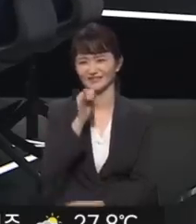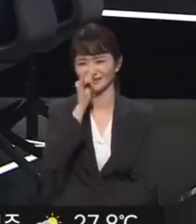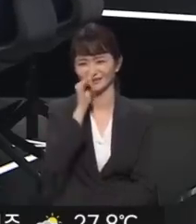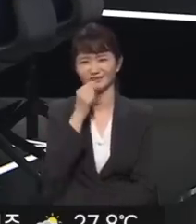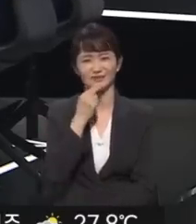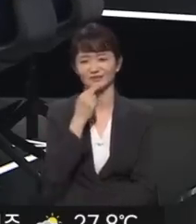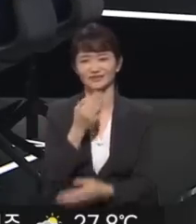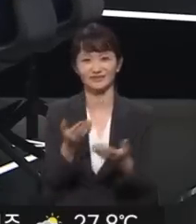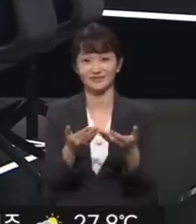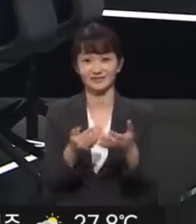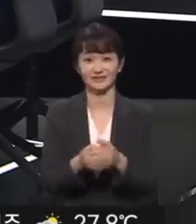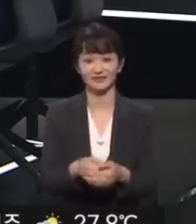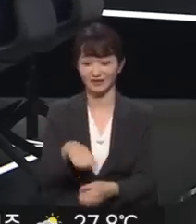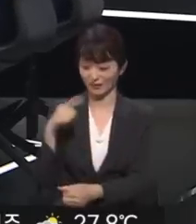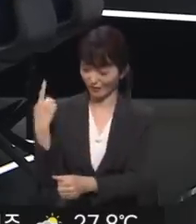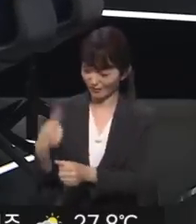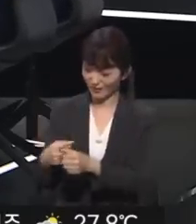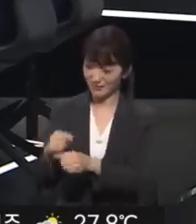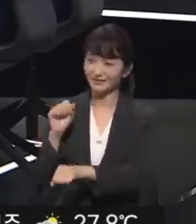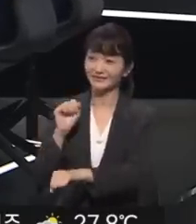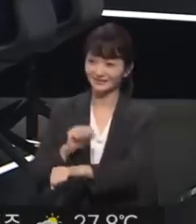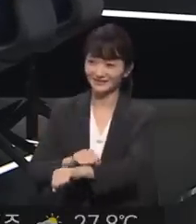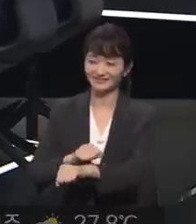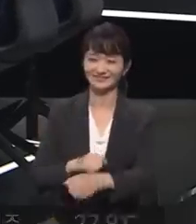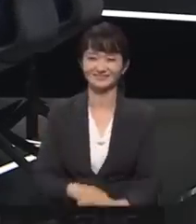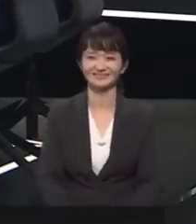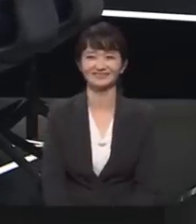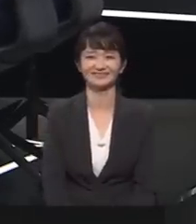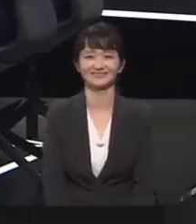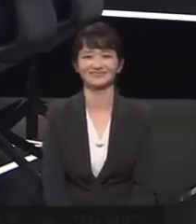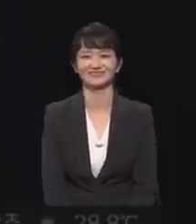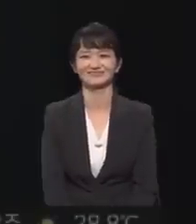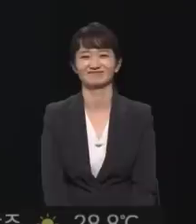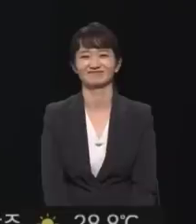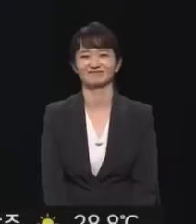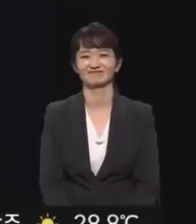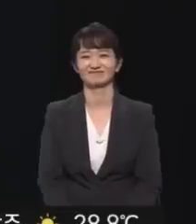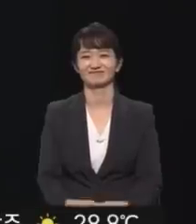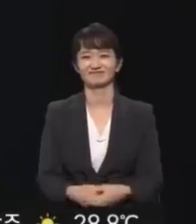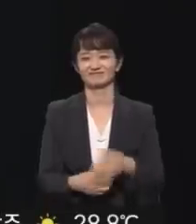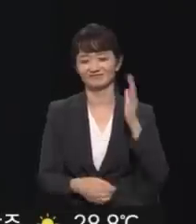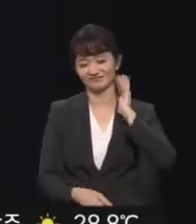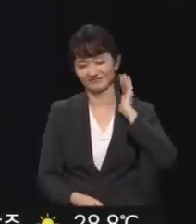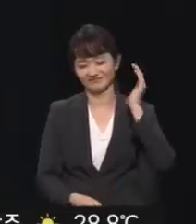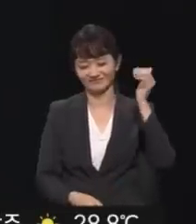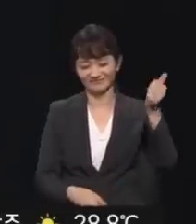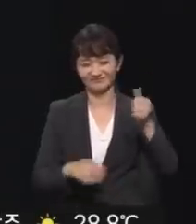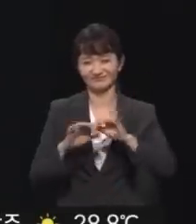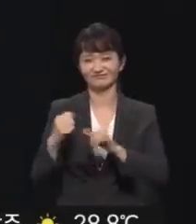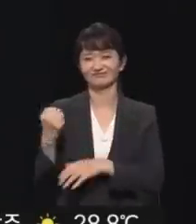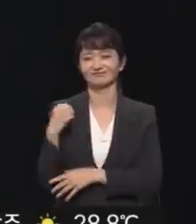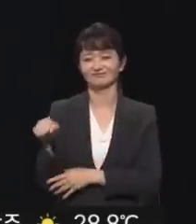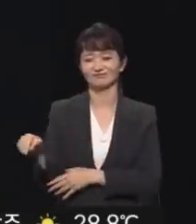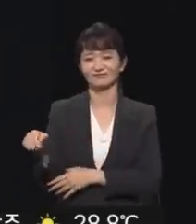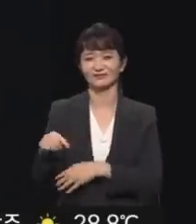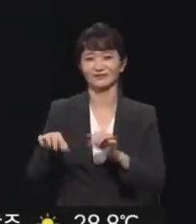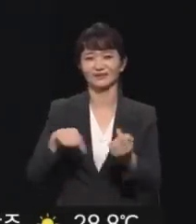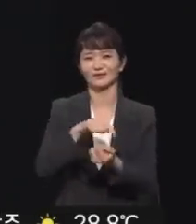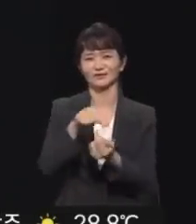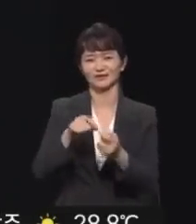일이잖아요 조직을 잘 아실 외가 대통령에게도 그 국민의 힘 에게도 허정 전반 하고 저녁 득 될 게